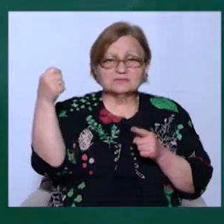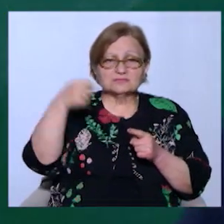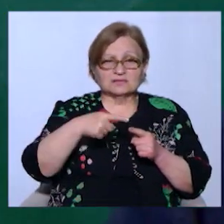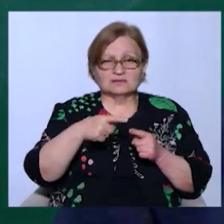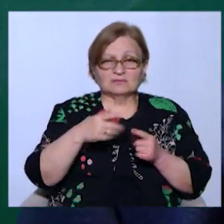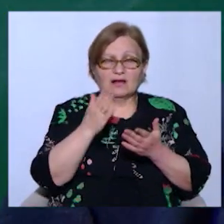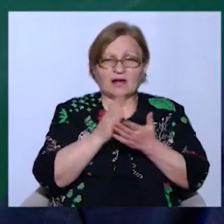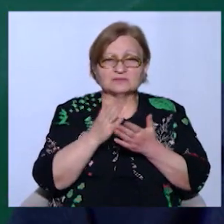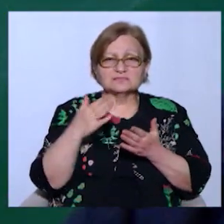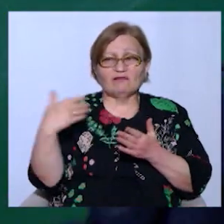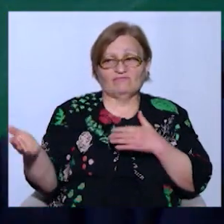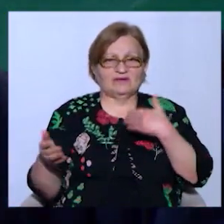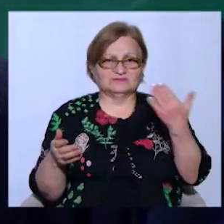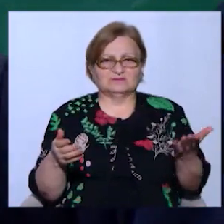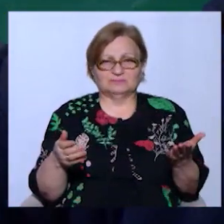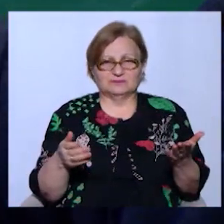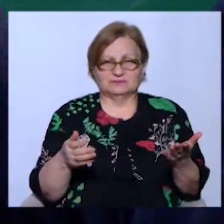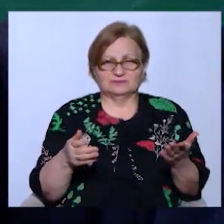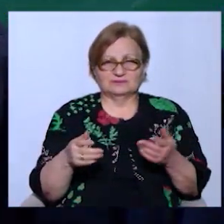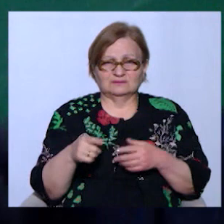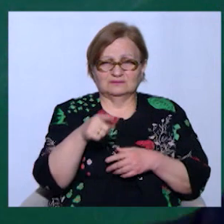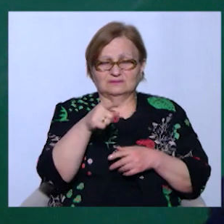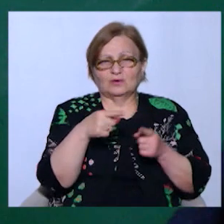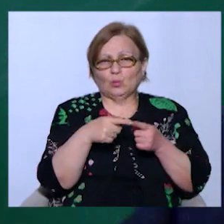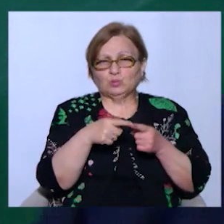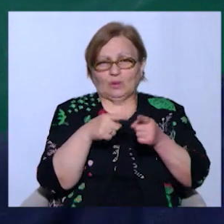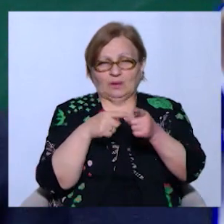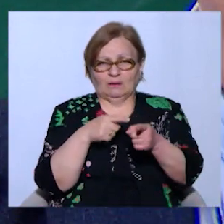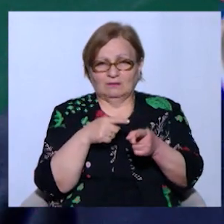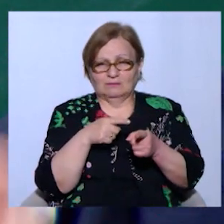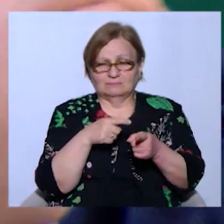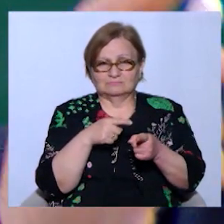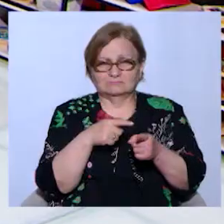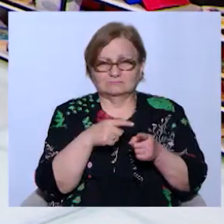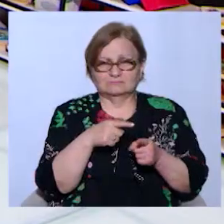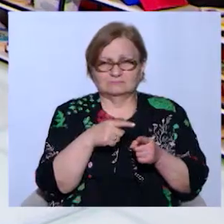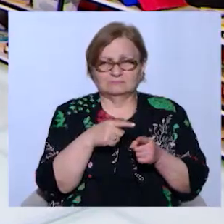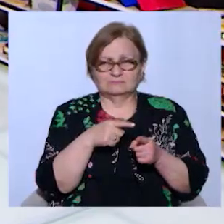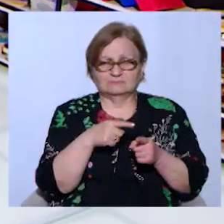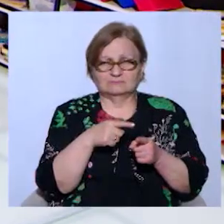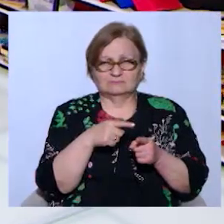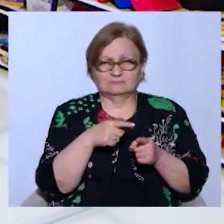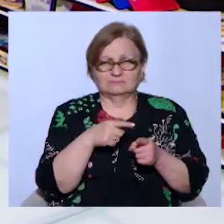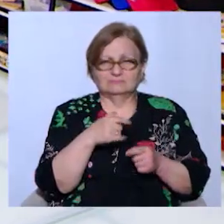ჩემი გვერდები და მათ შეადგენს აი ეს კუთხე. ესაც ამაქმე